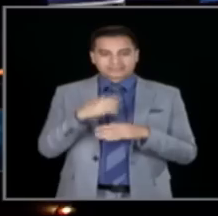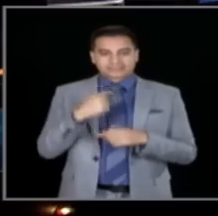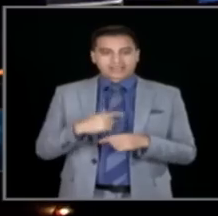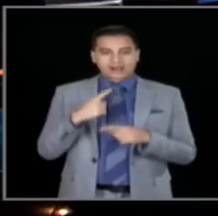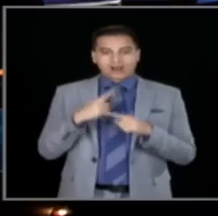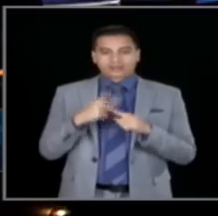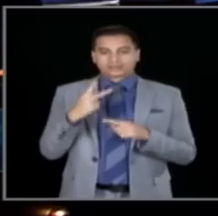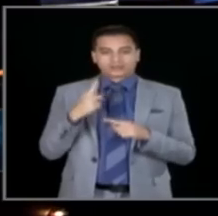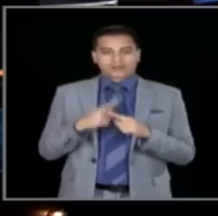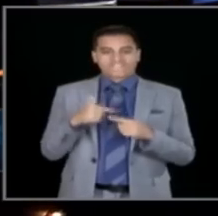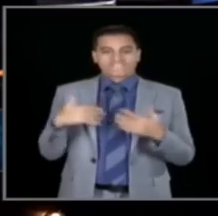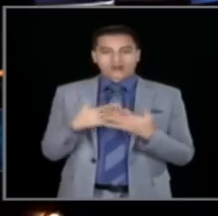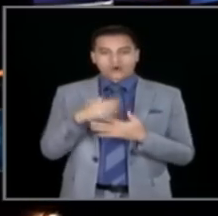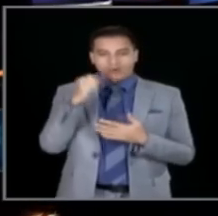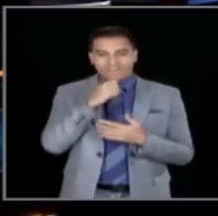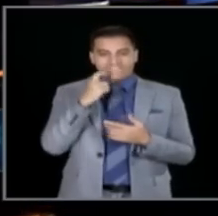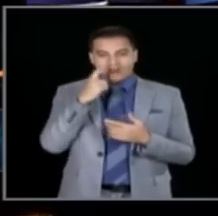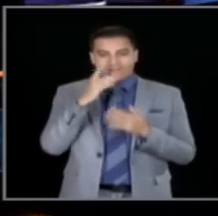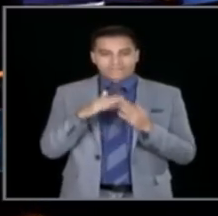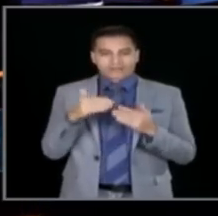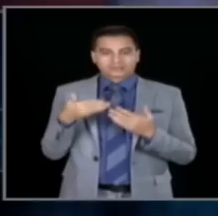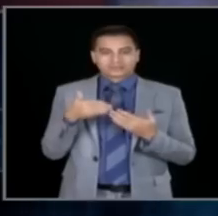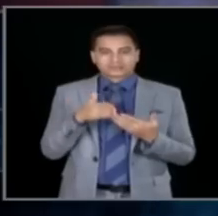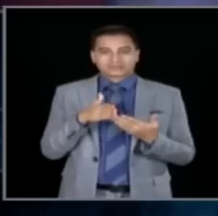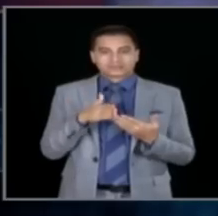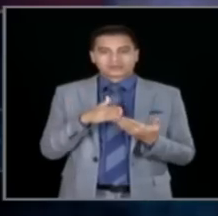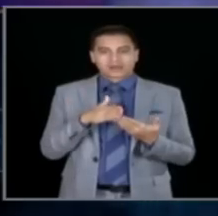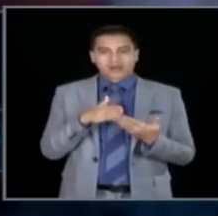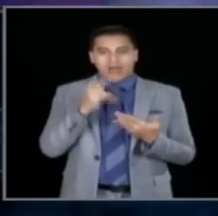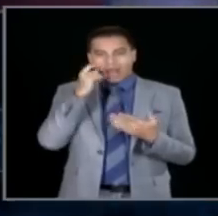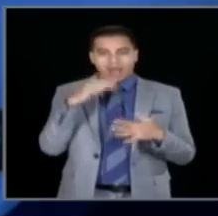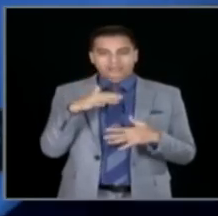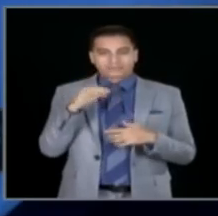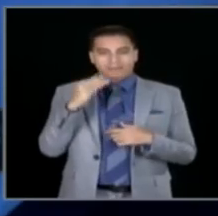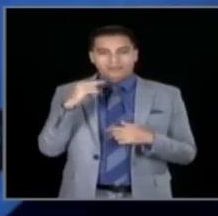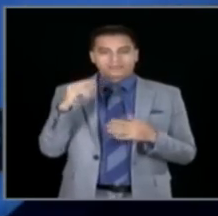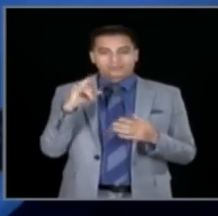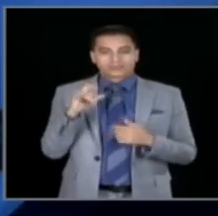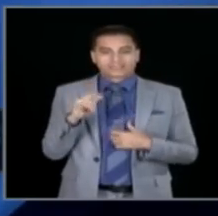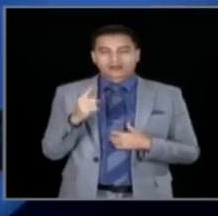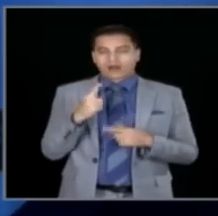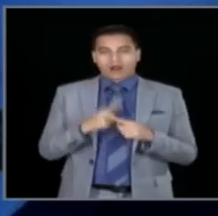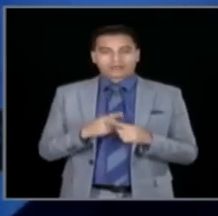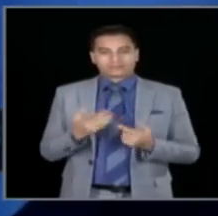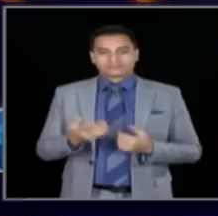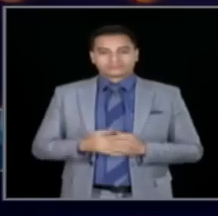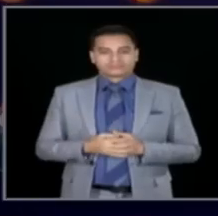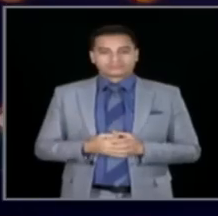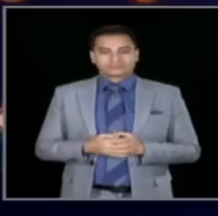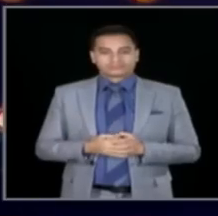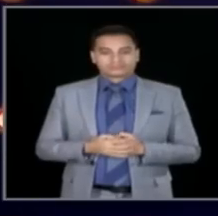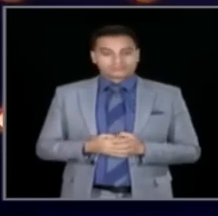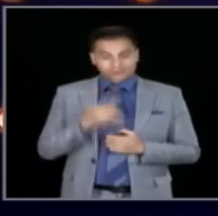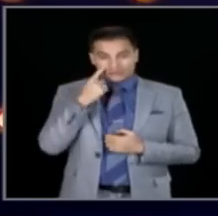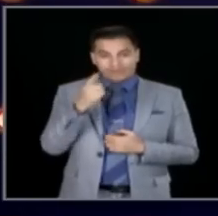2. غلط. فرحة هي أغنية الفنان مصري معاصر، ومن هو؟ حمد منير. غلط. شفت بقى،